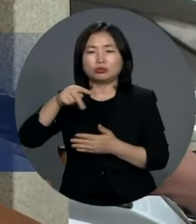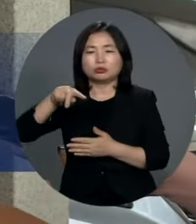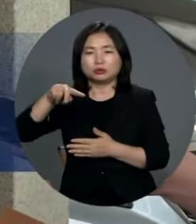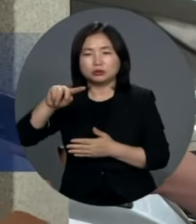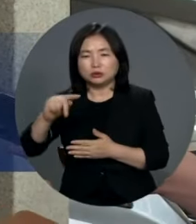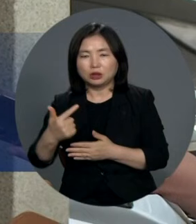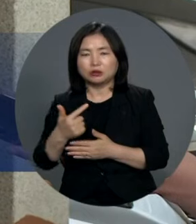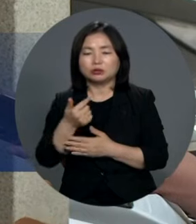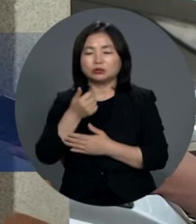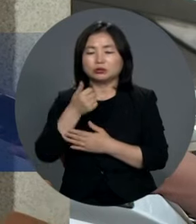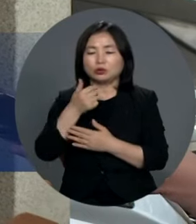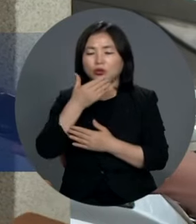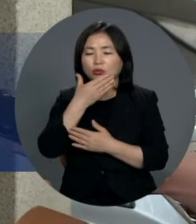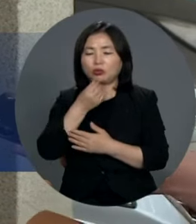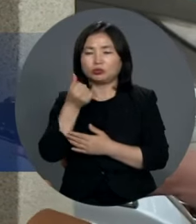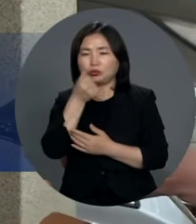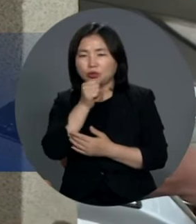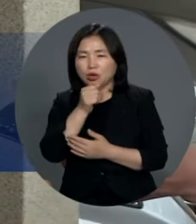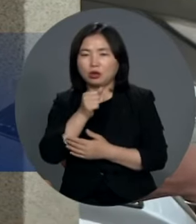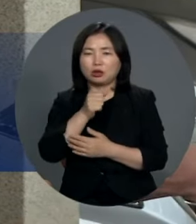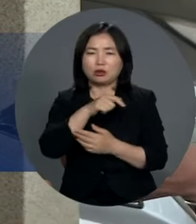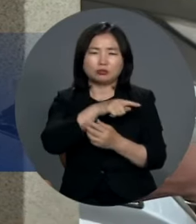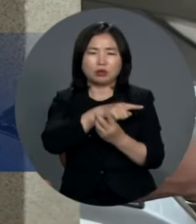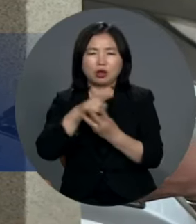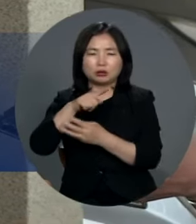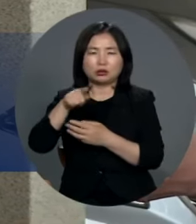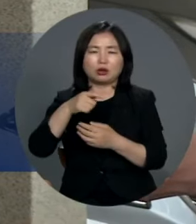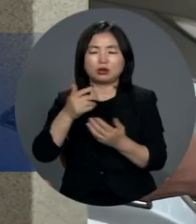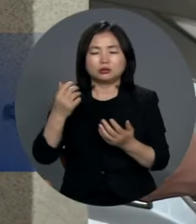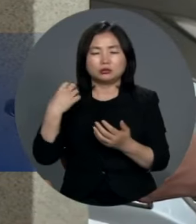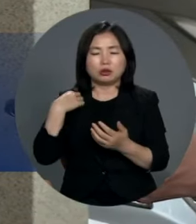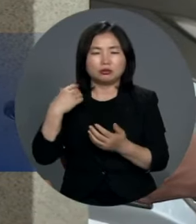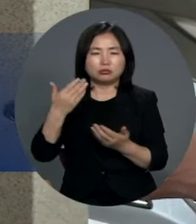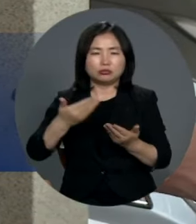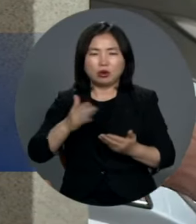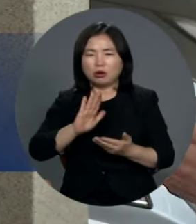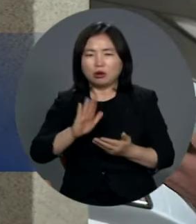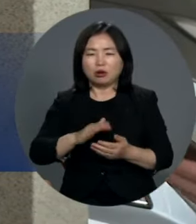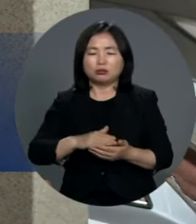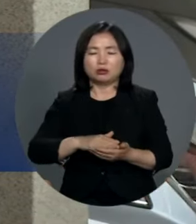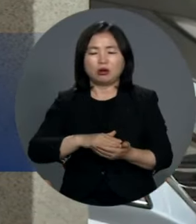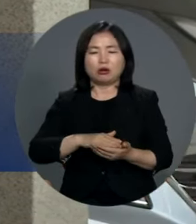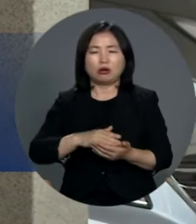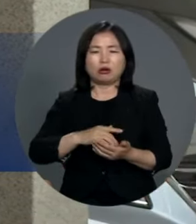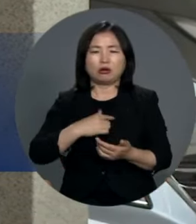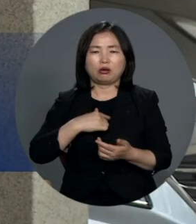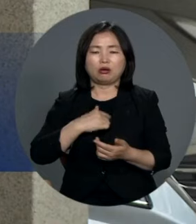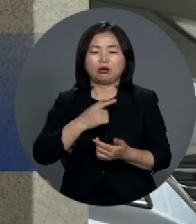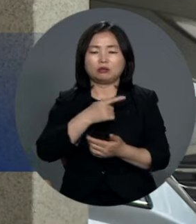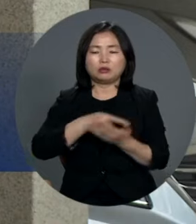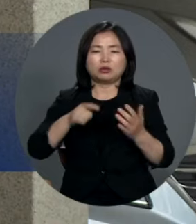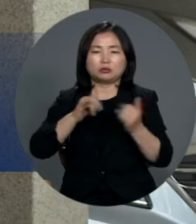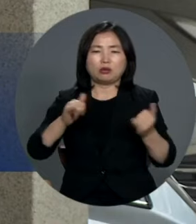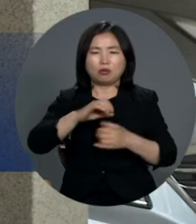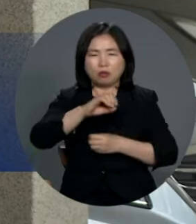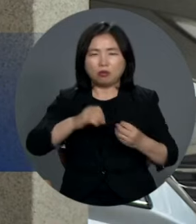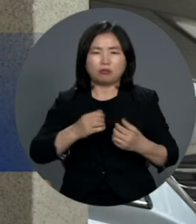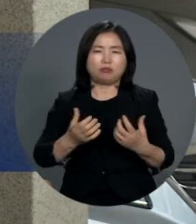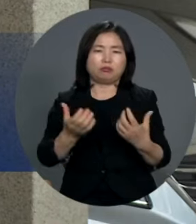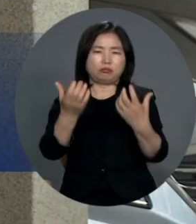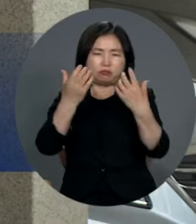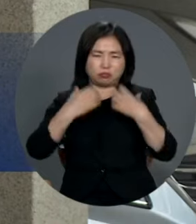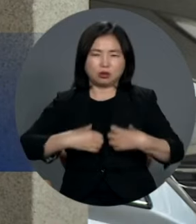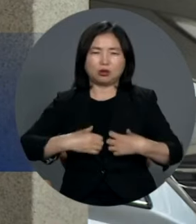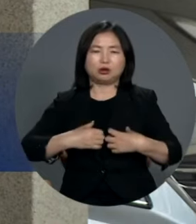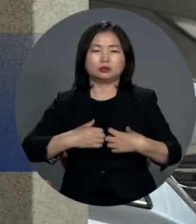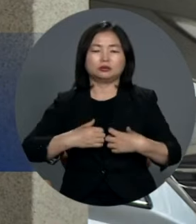부동산 법이라든지 이런 뭐 공인중개사도 마찬가지고 아무도 책임을 지지 않고 피해자들만 오로지